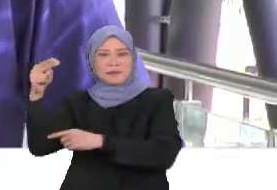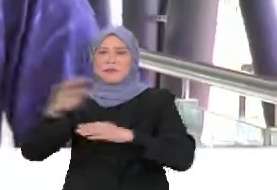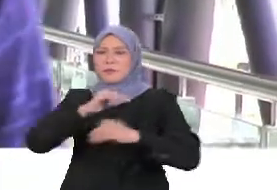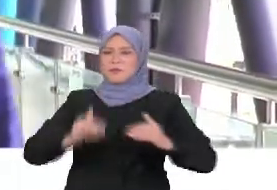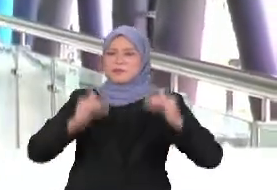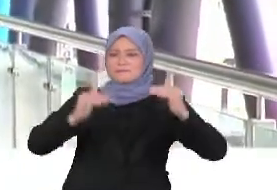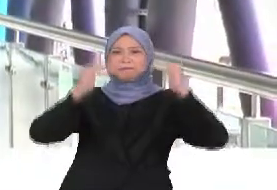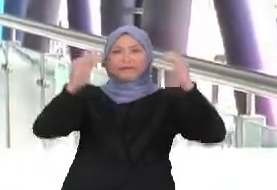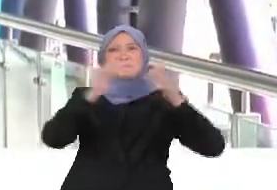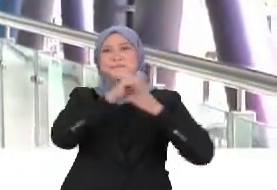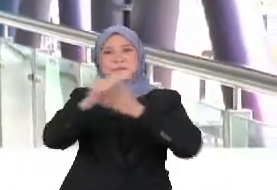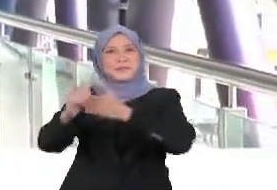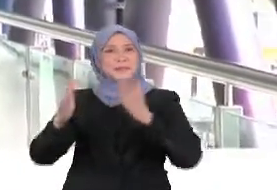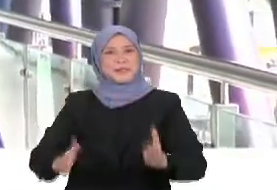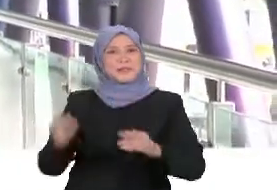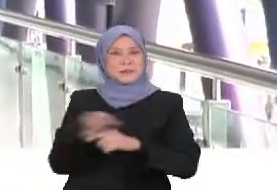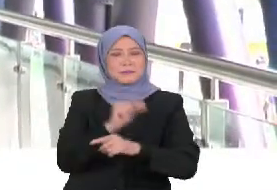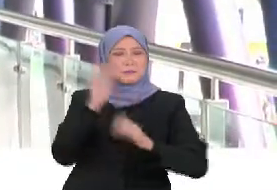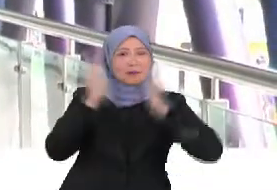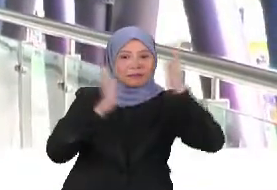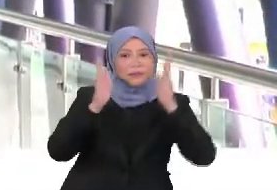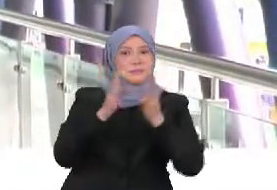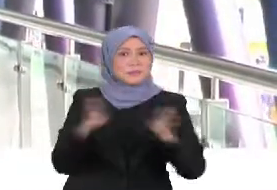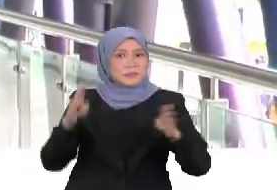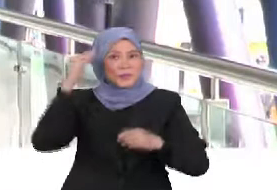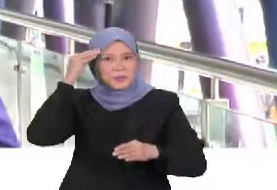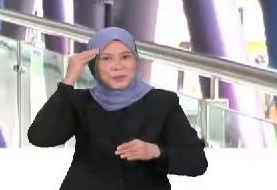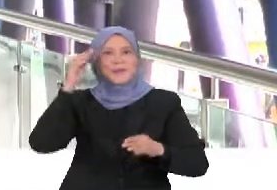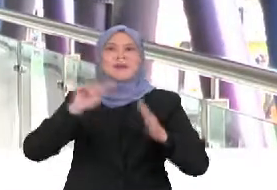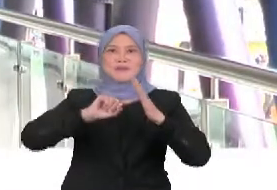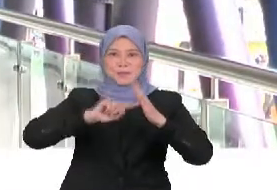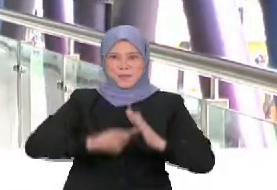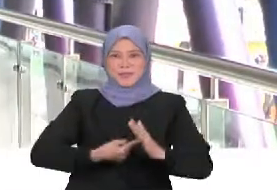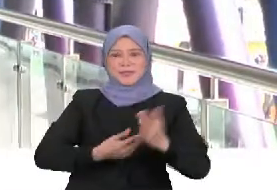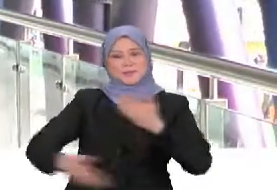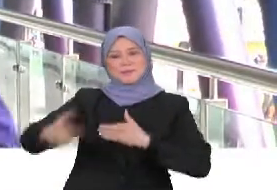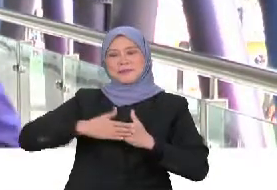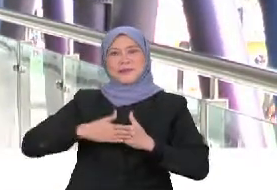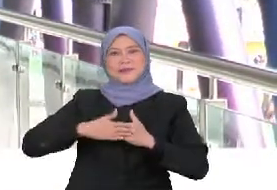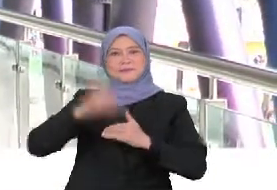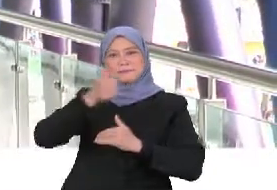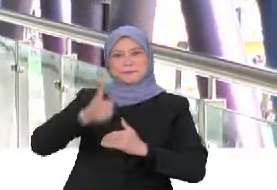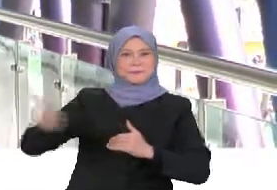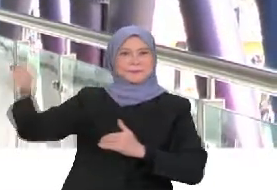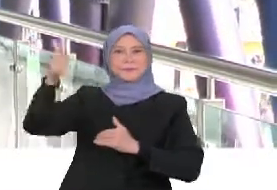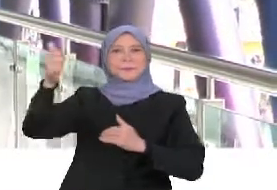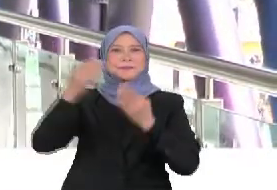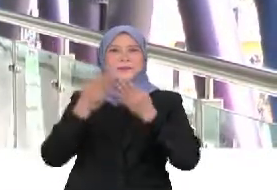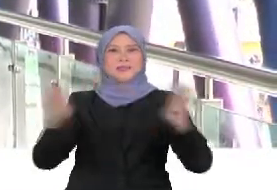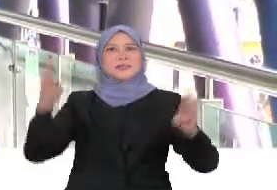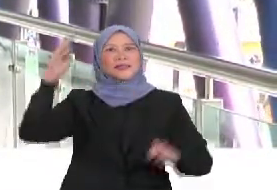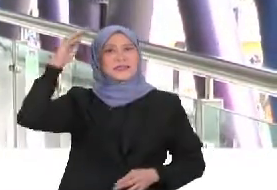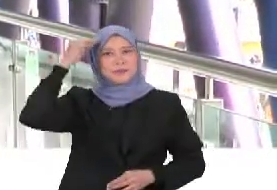yang mengutamakan bahasa Melayu menjadi titik mula untuk mengembalikan keunggulan bahasa kebangsaan